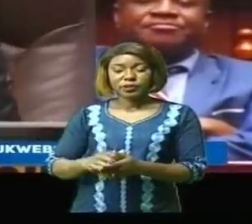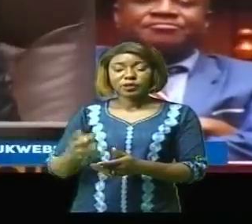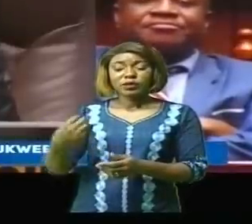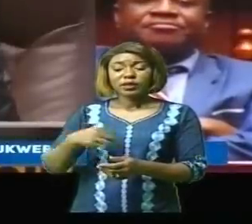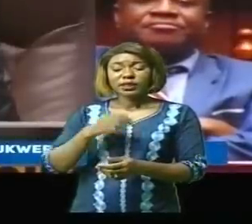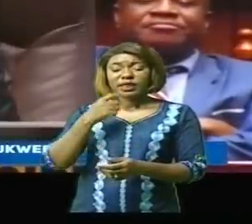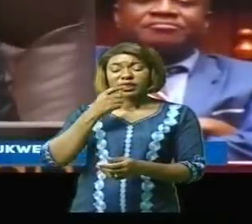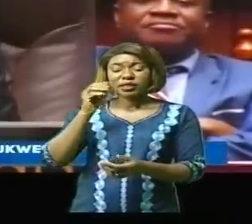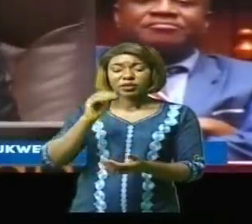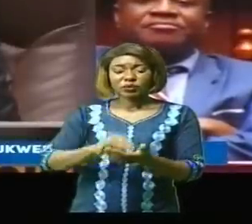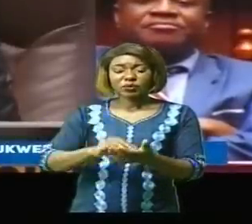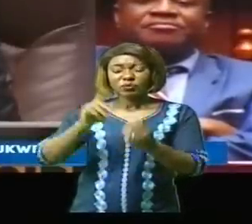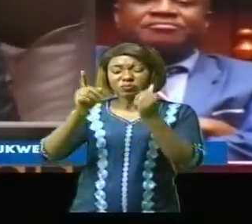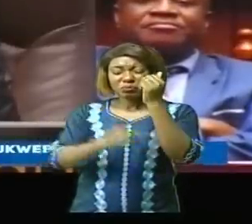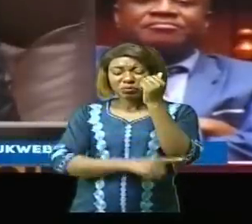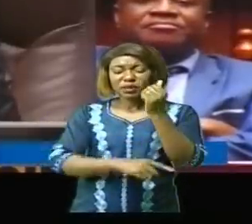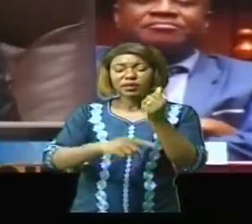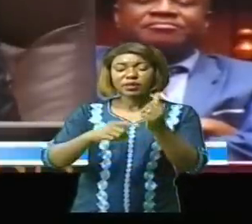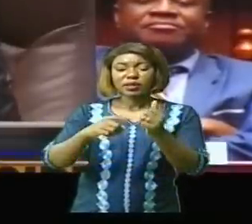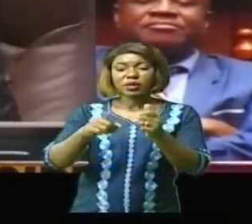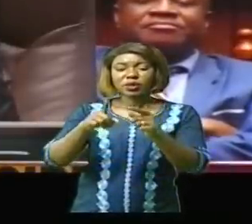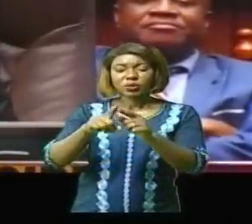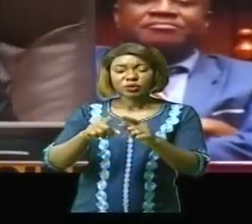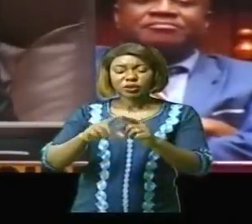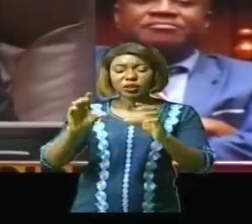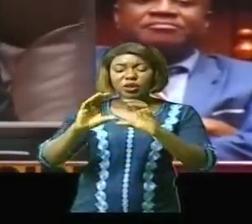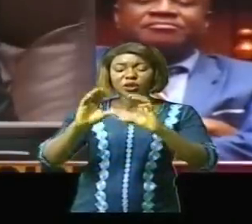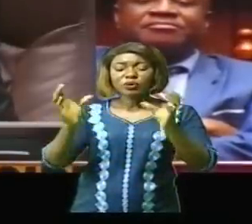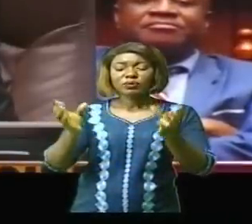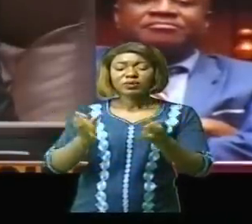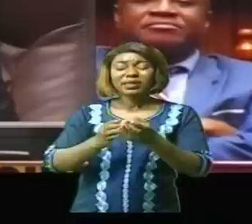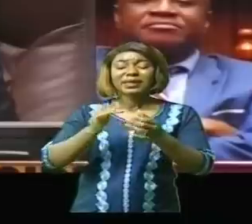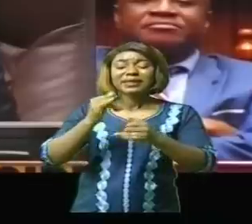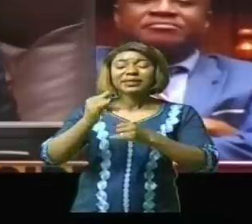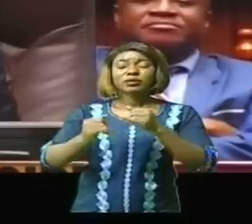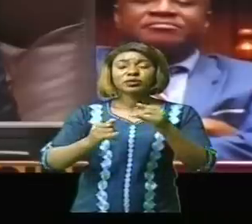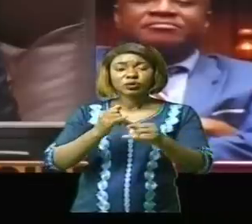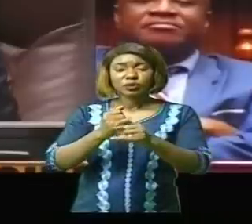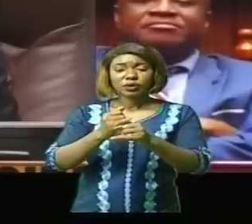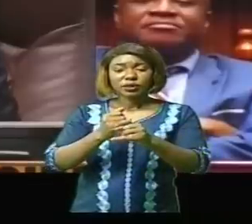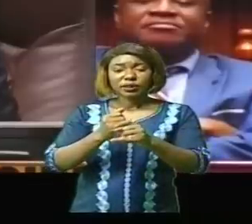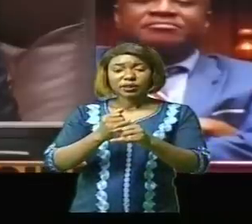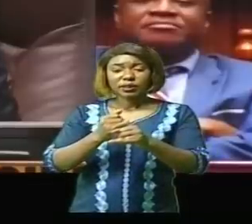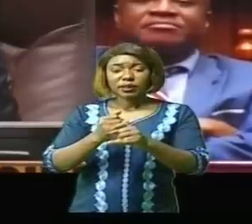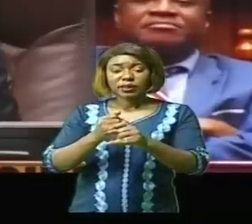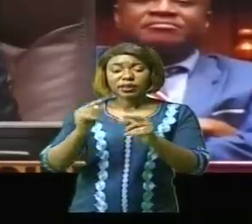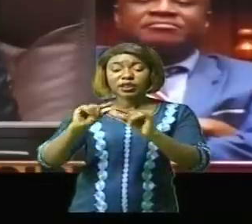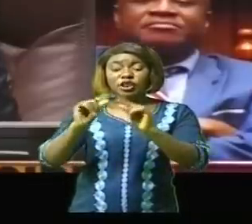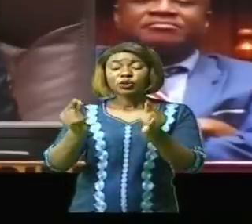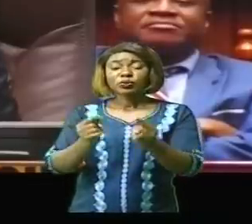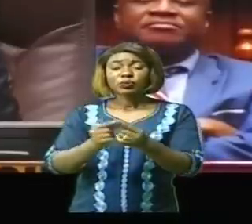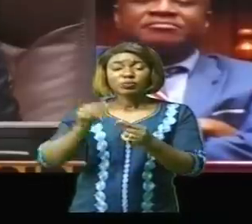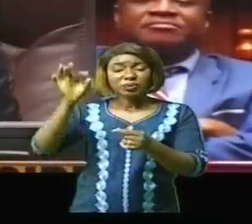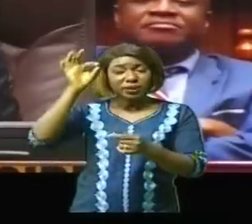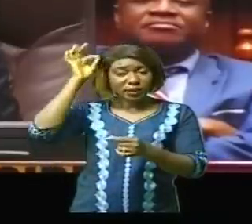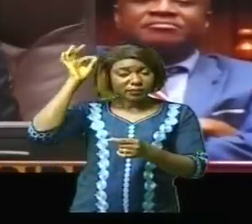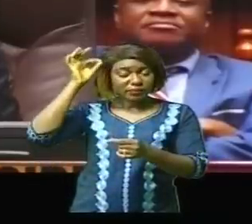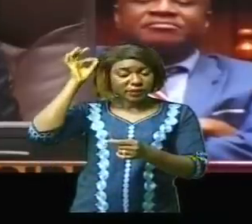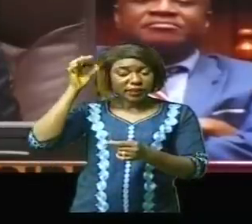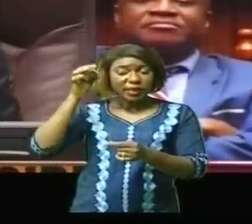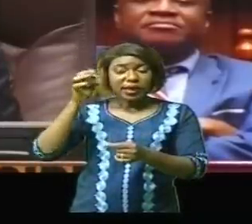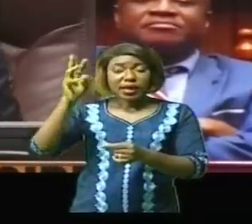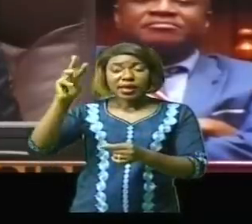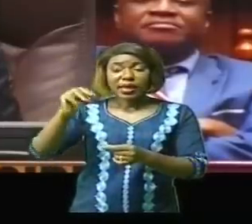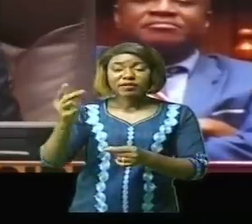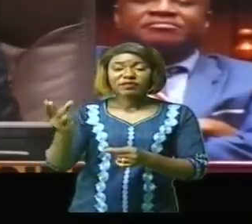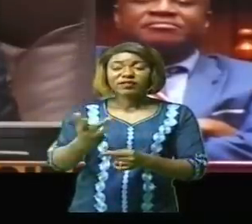la condamnation unanime par la communauté internationale du groupe rebelle M23 ainsi